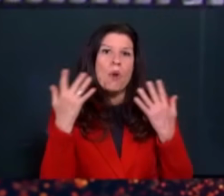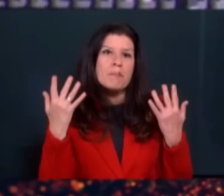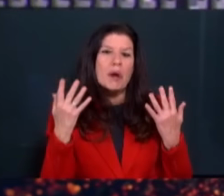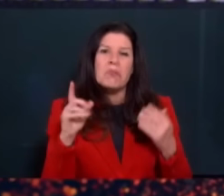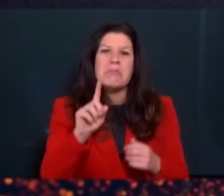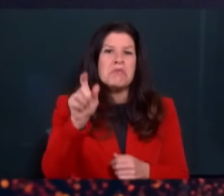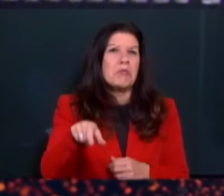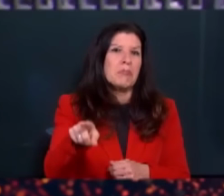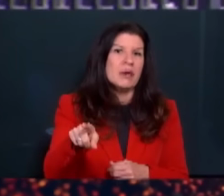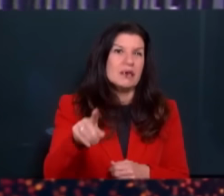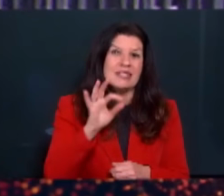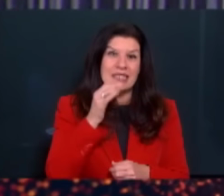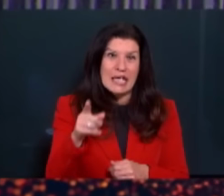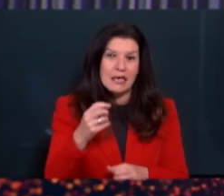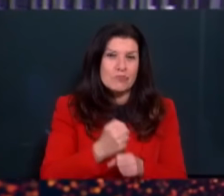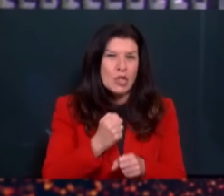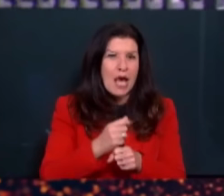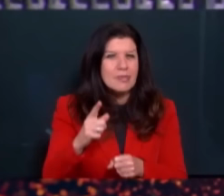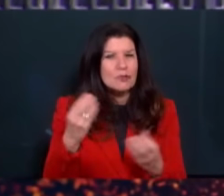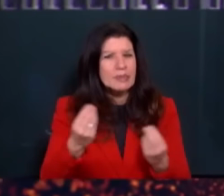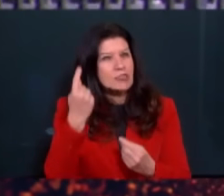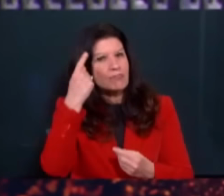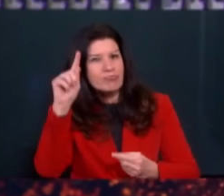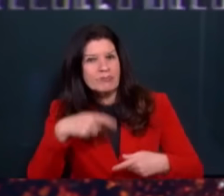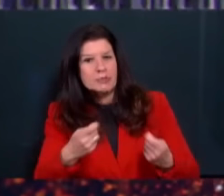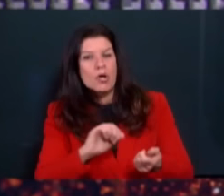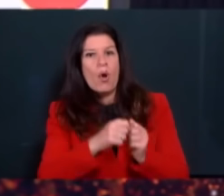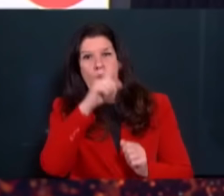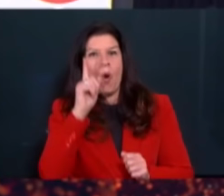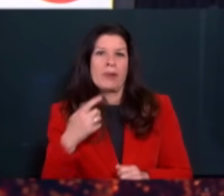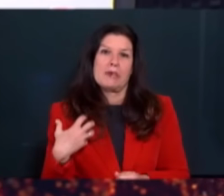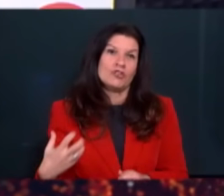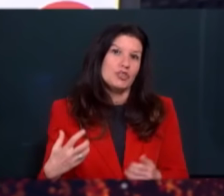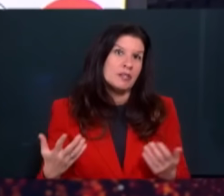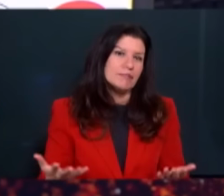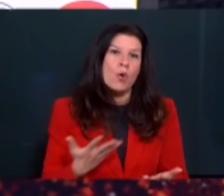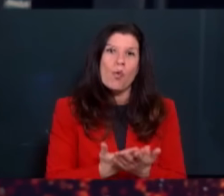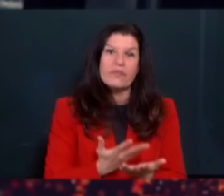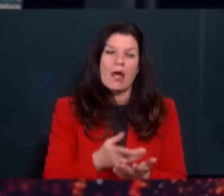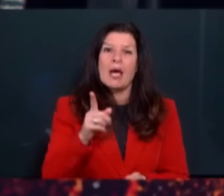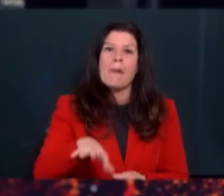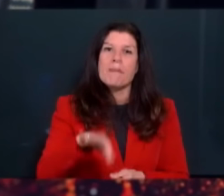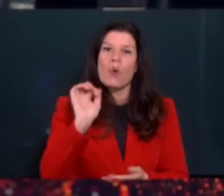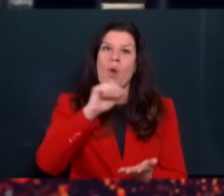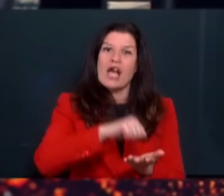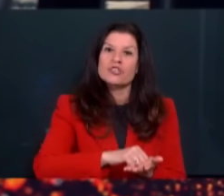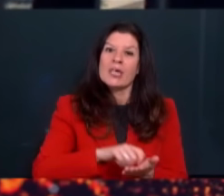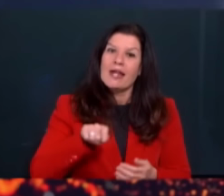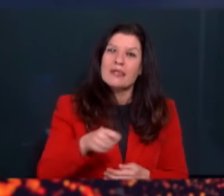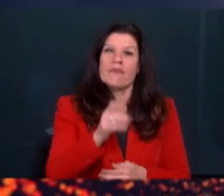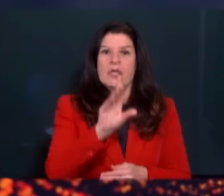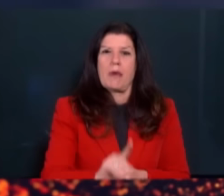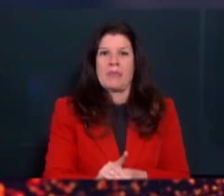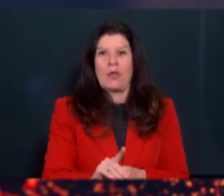שוחחנו, צעירים שעשו אקזיט או צעירים שיש להם הורים עשירים. העובדה שהם בחרו להשקיע דווקא בדרום